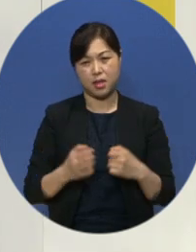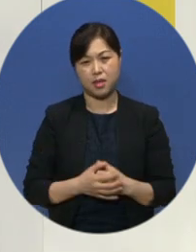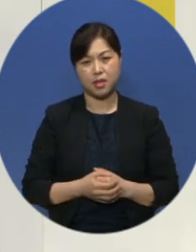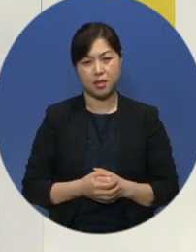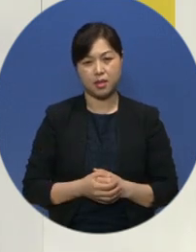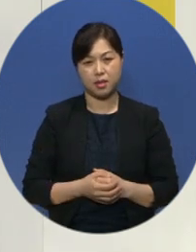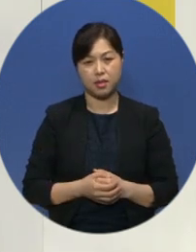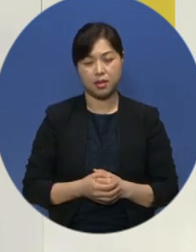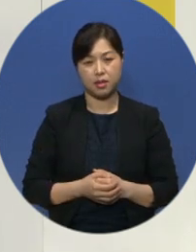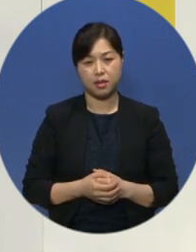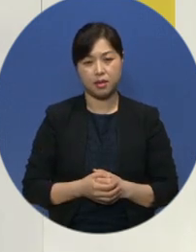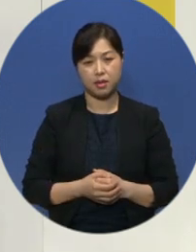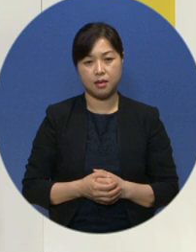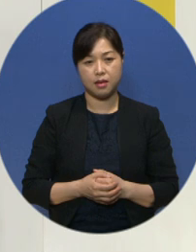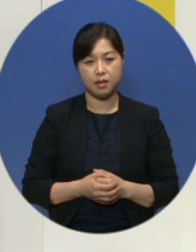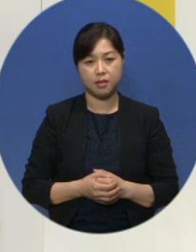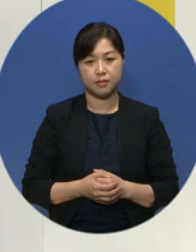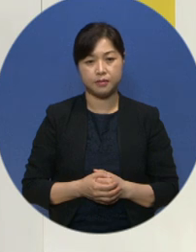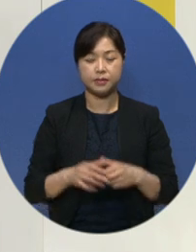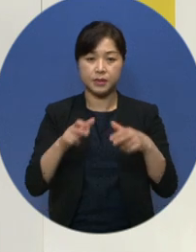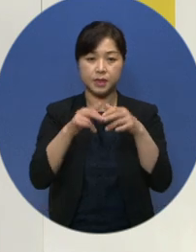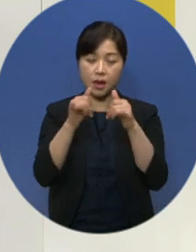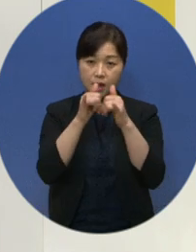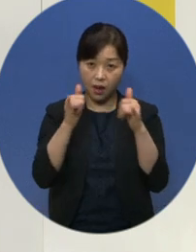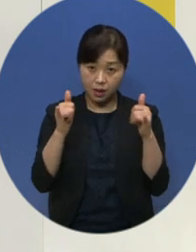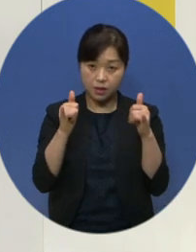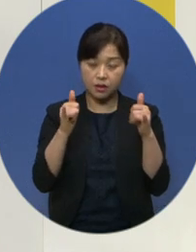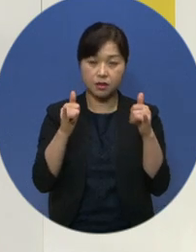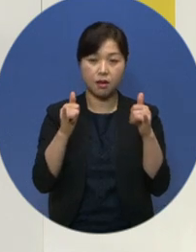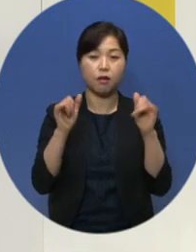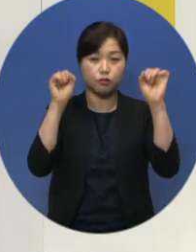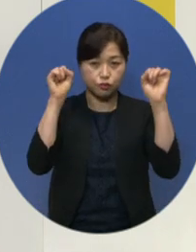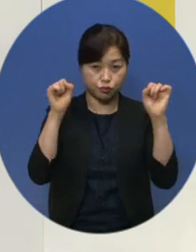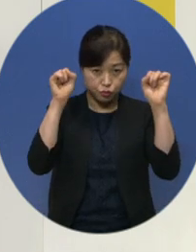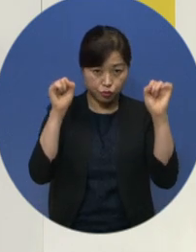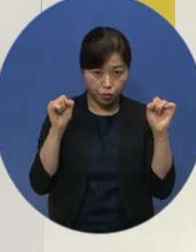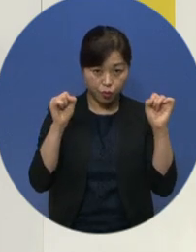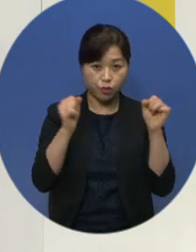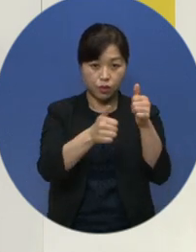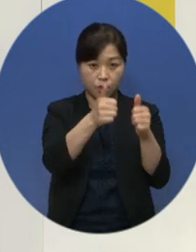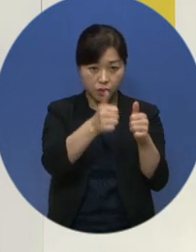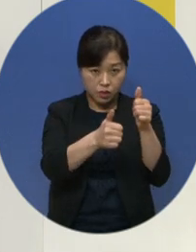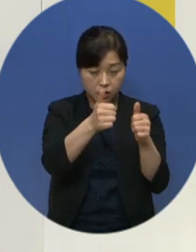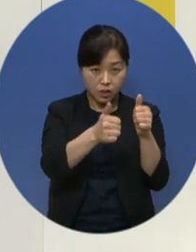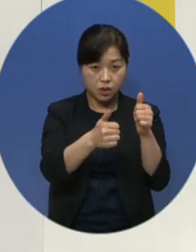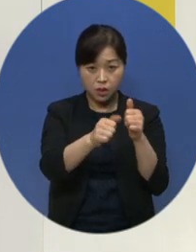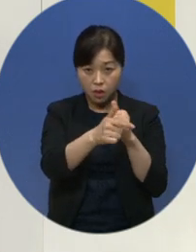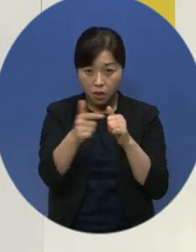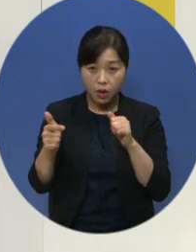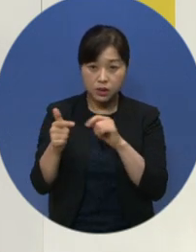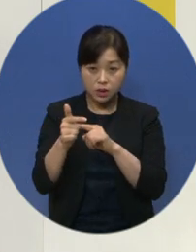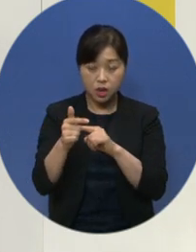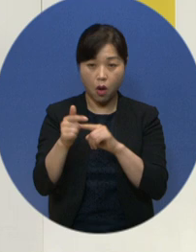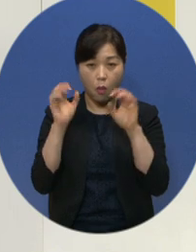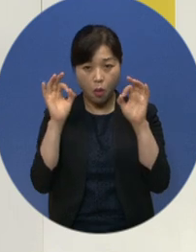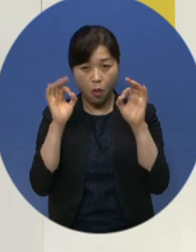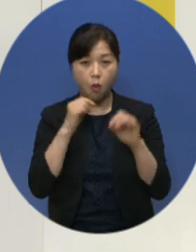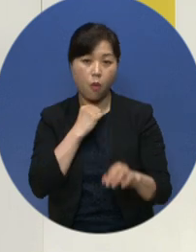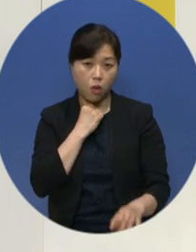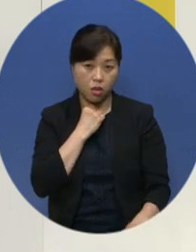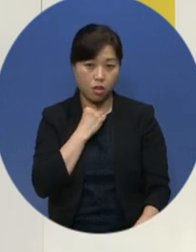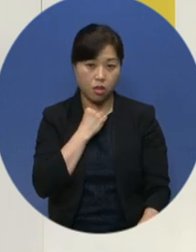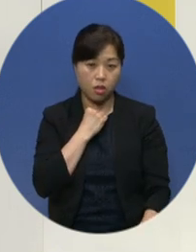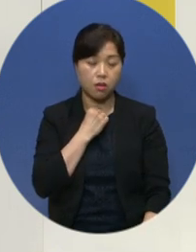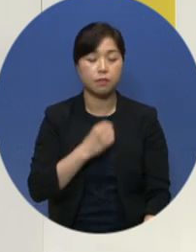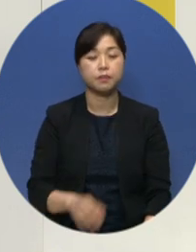이런 스포츠 장애인들이 이 펼쳐지는 불안 스포츠경기 라든지 이런 것들을 많이 관람을 하고 싶어합니다